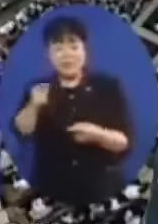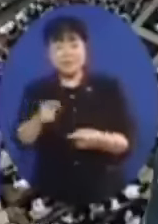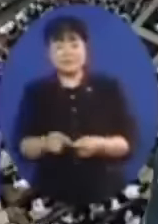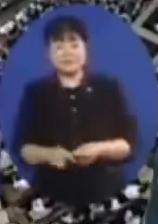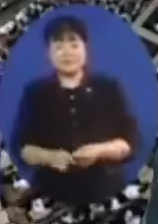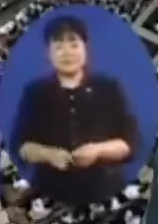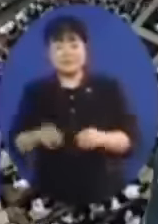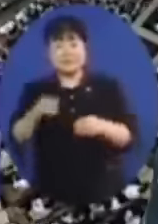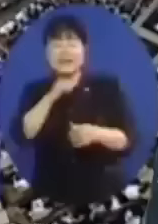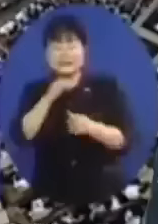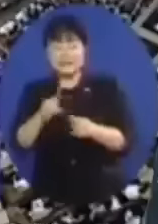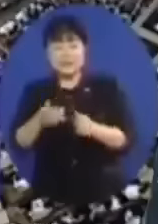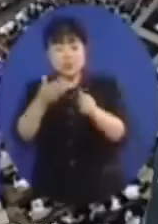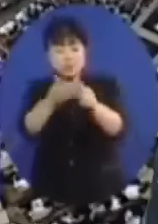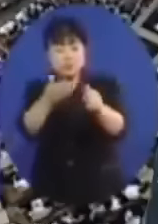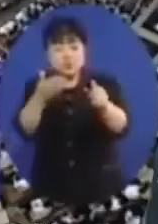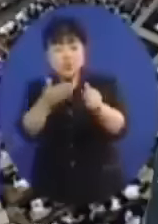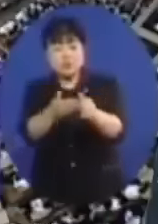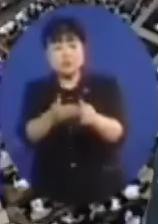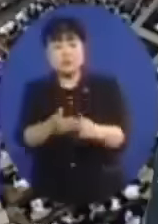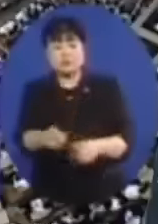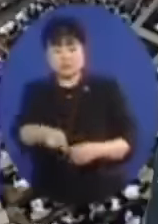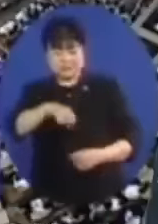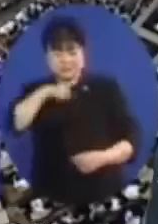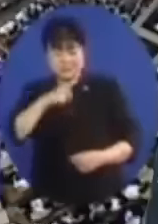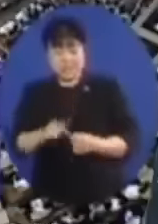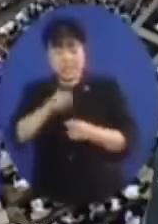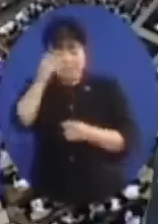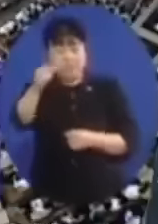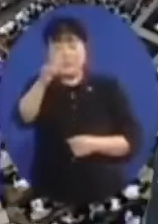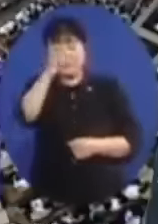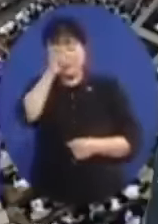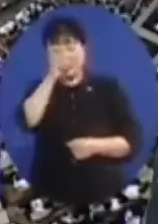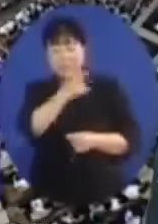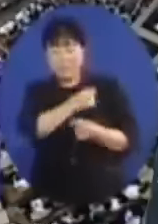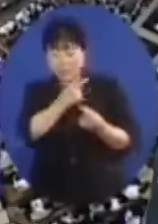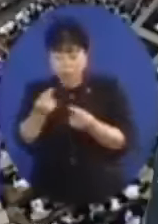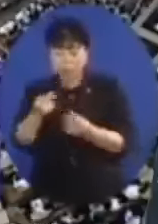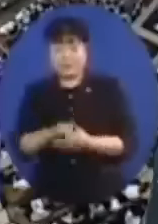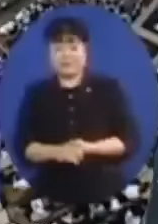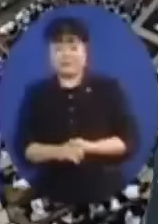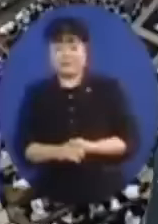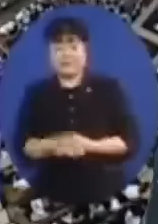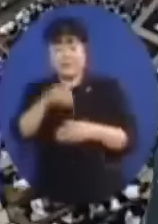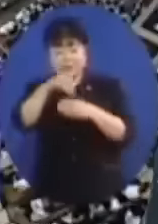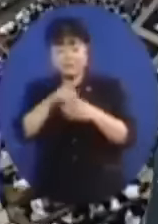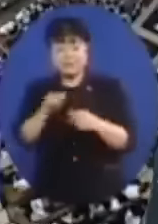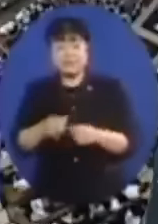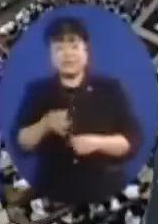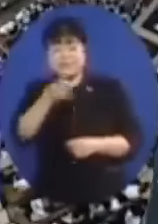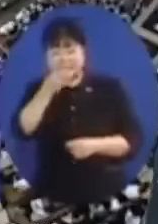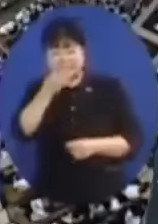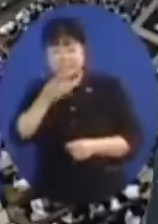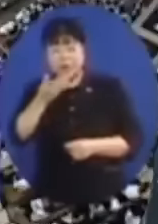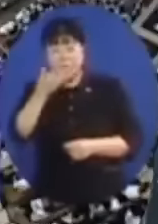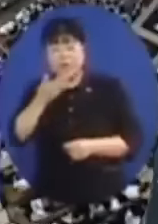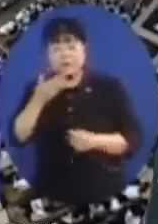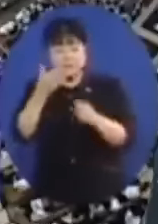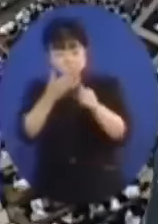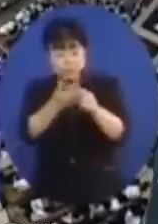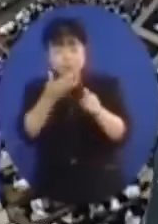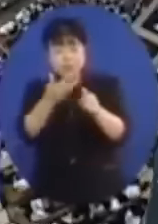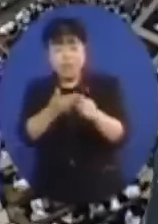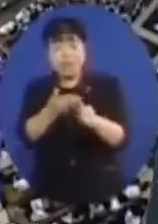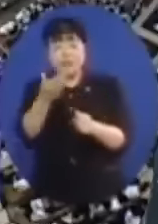허터 가난한 자들에게 주었으니 그의 의가 영원토록 있느니라 함과 같으니라. 심는 자에게 씨와 먹을